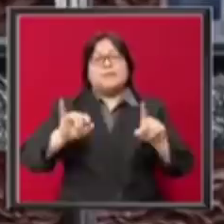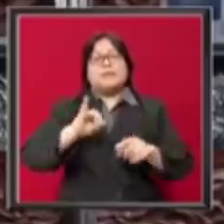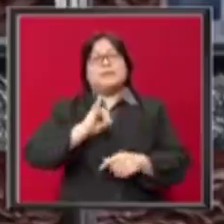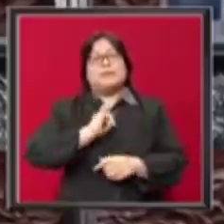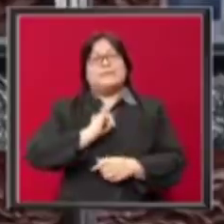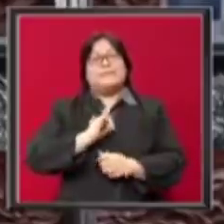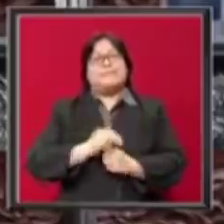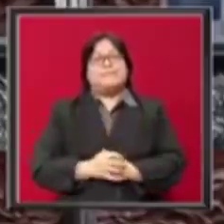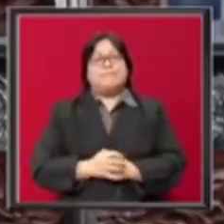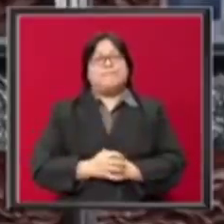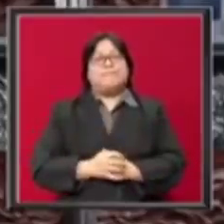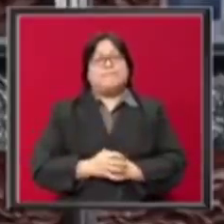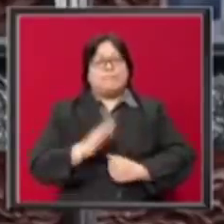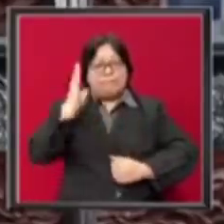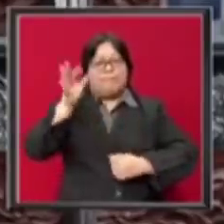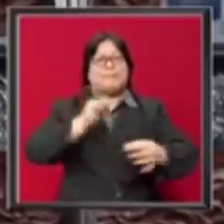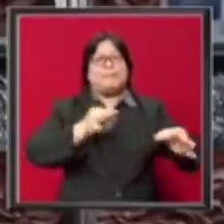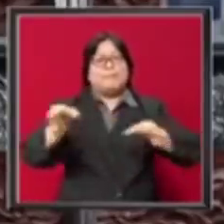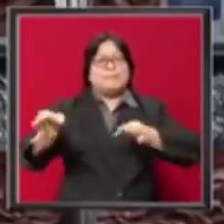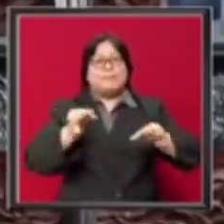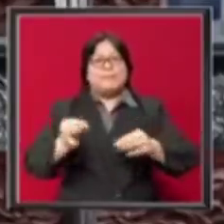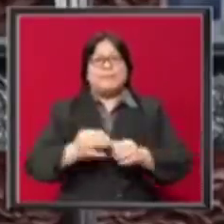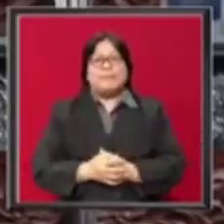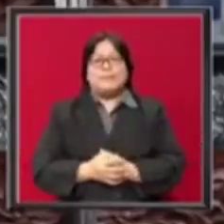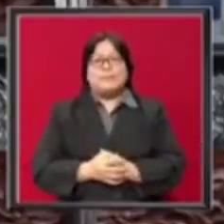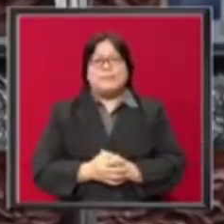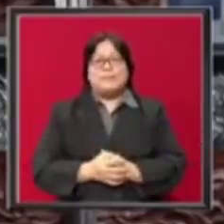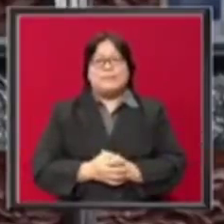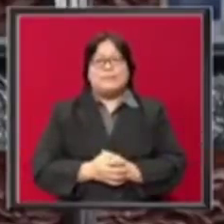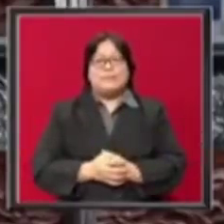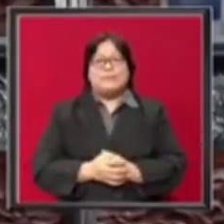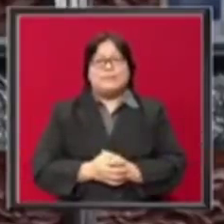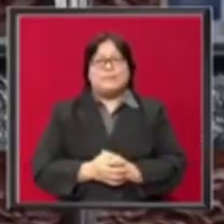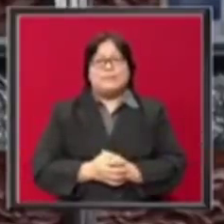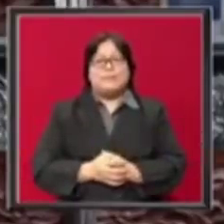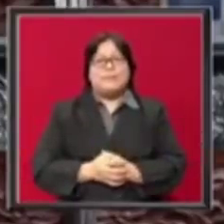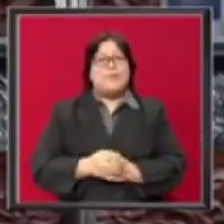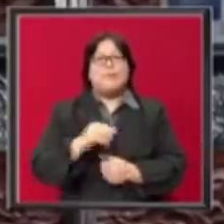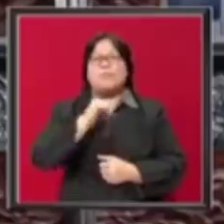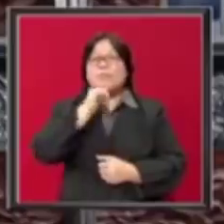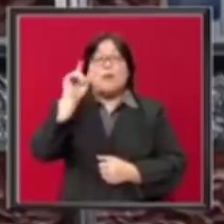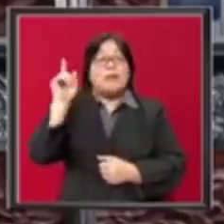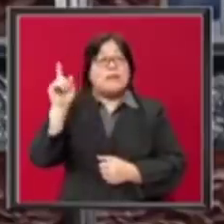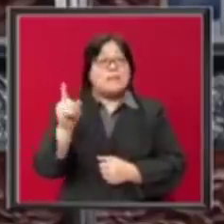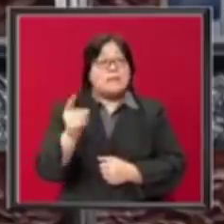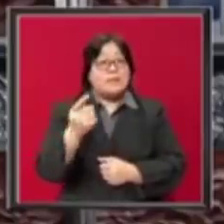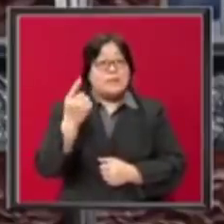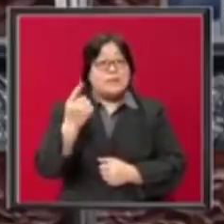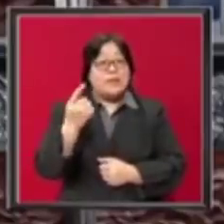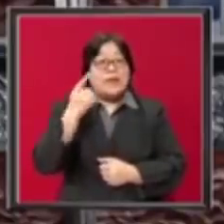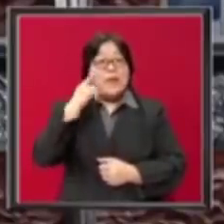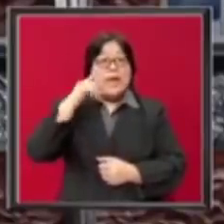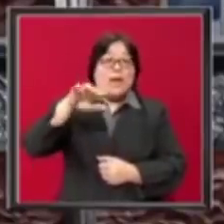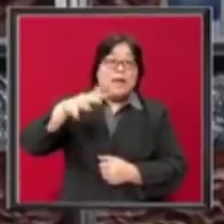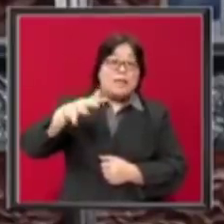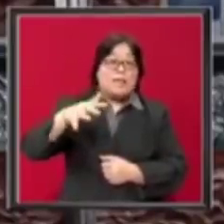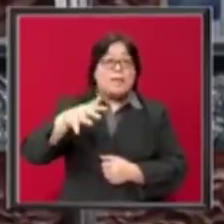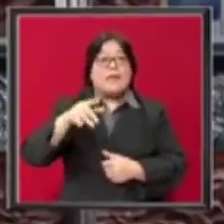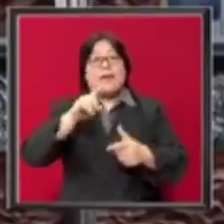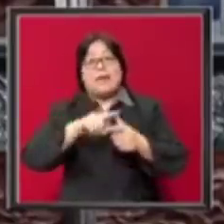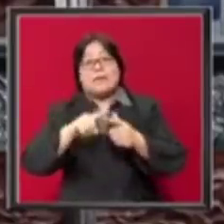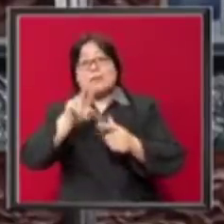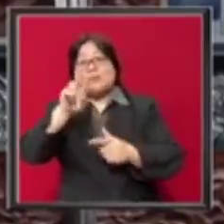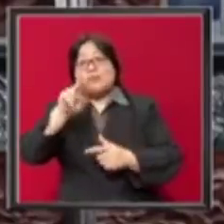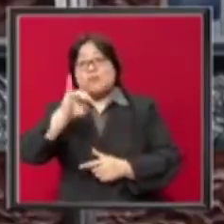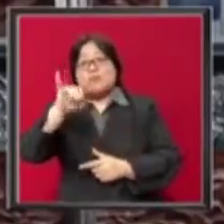saya akan jelaskan umpamanya bahawa bukan saja dari segi andaian yang dibuat atau